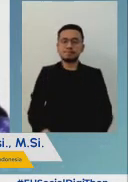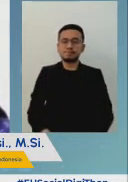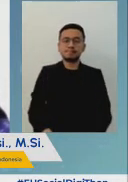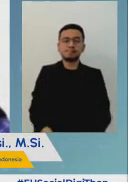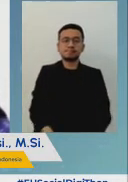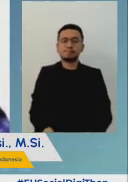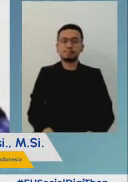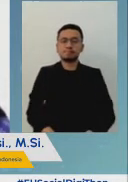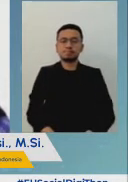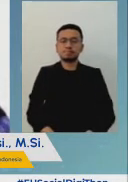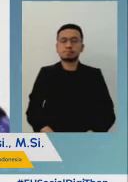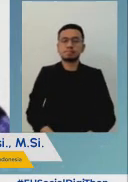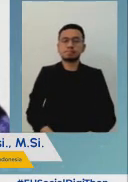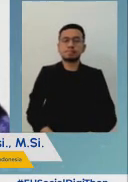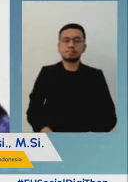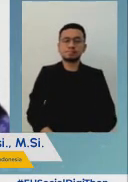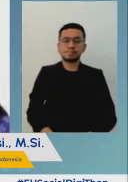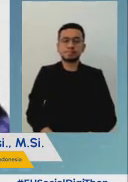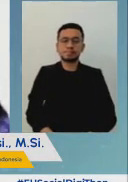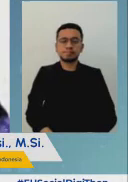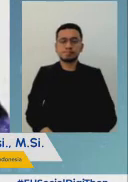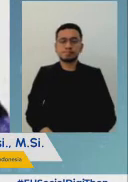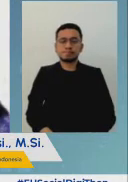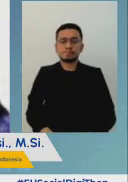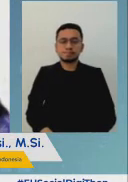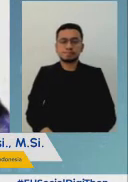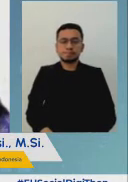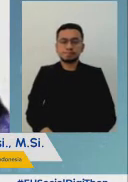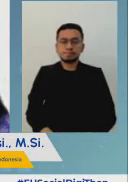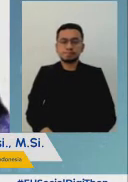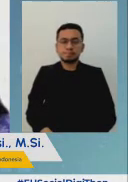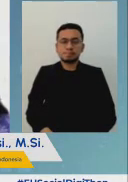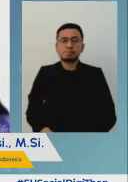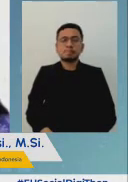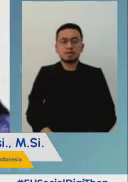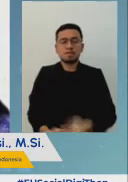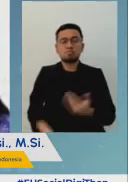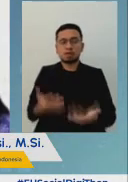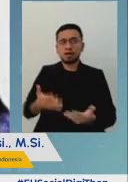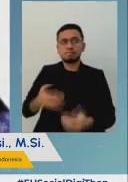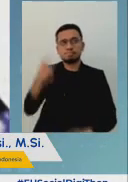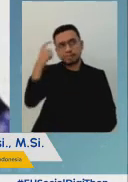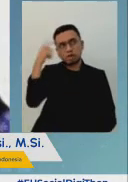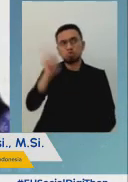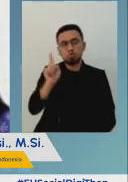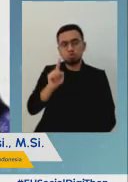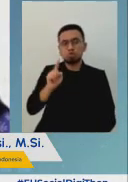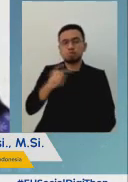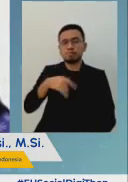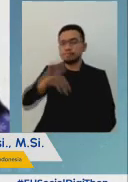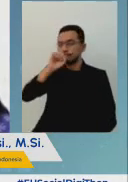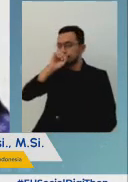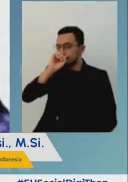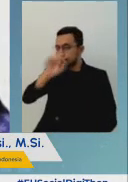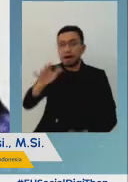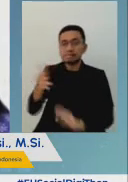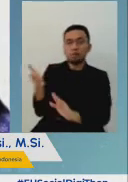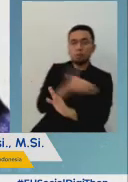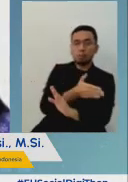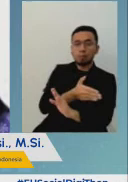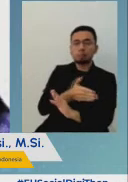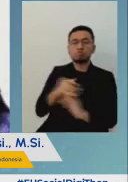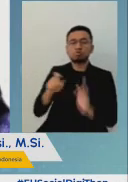mengecek balik. Saya tuh sebetulnya sebelum mengatakan ya, baik itu di WhatsApp atau